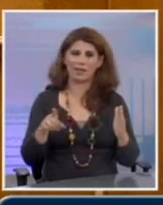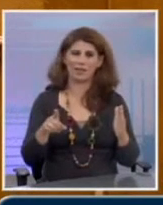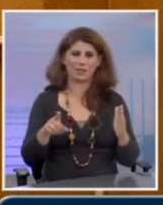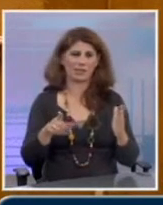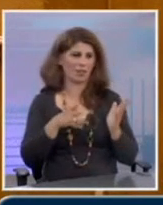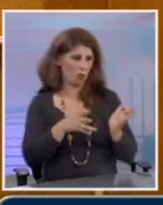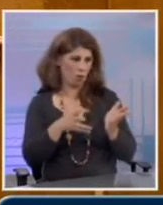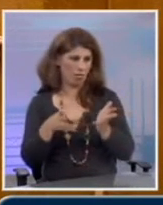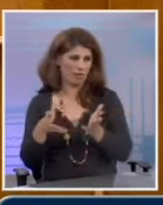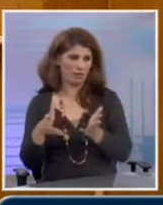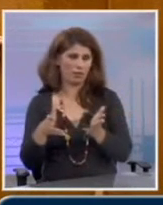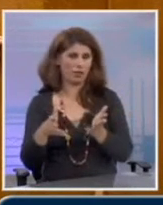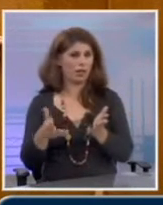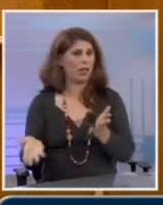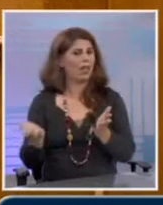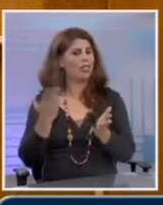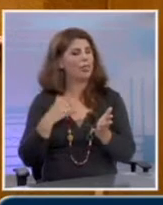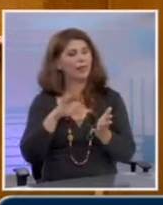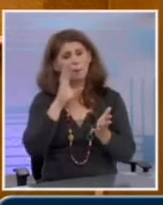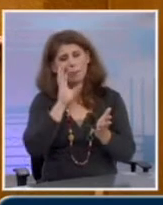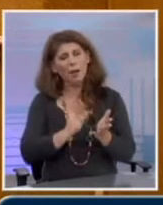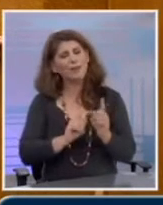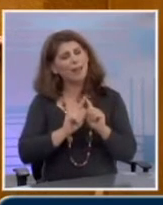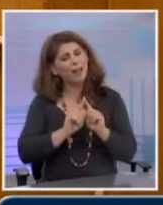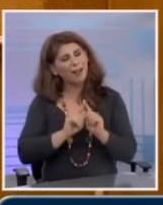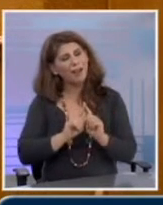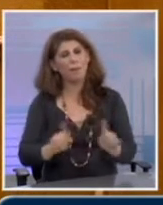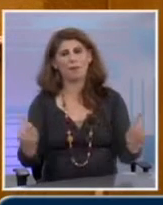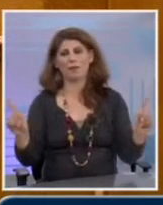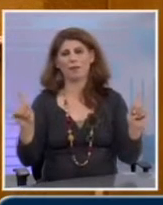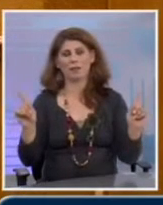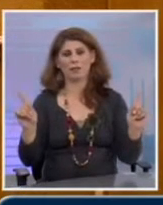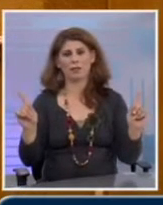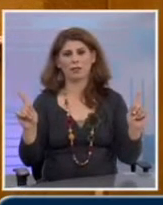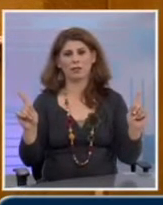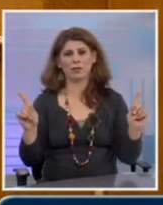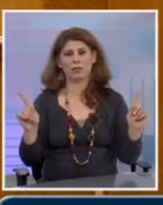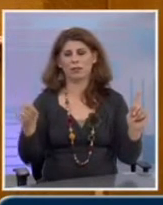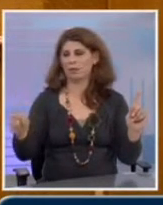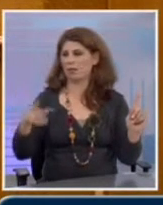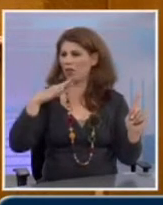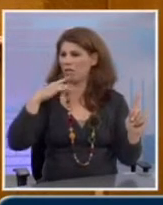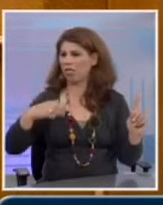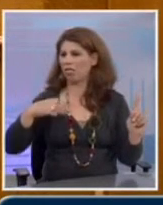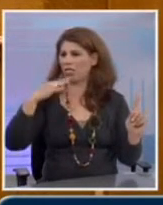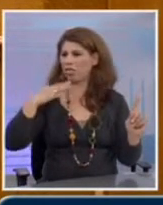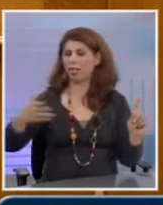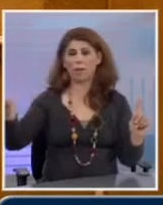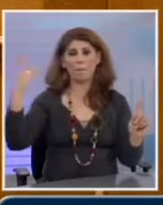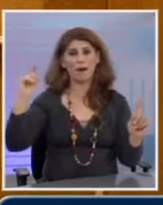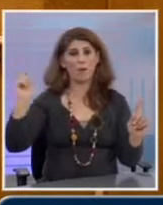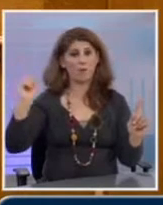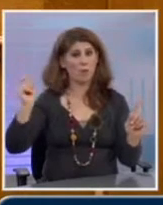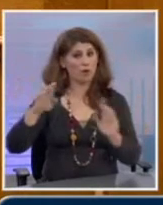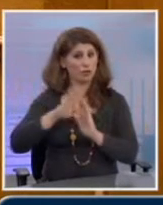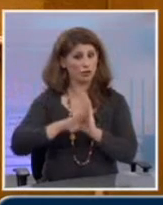καγχάζετε, δεν έχει πραγματικά καμία σχέση με την φαυλότητα του παλιού πολιτικού συστήματος, το οποίο